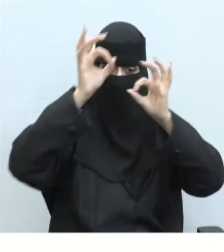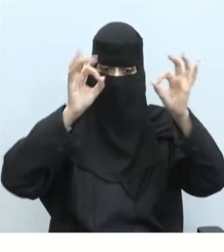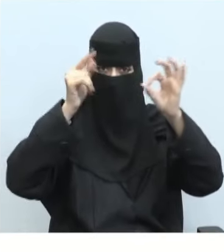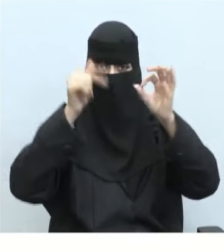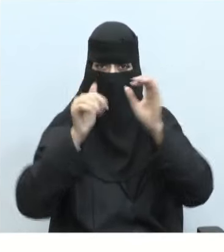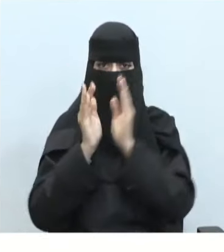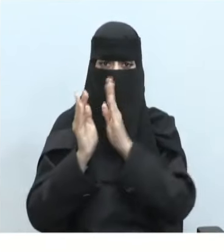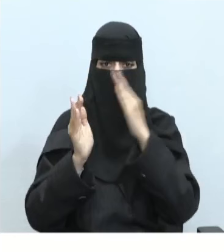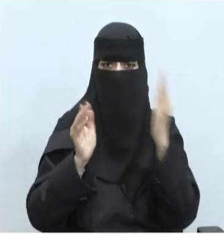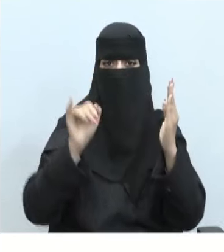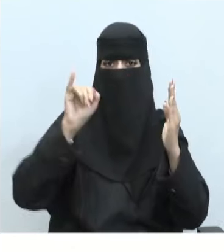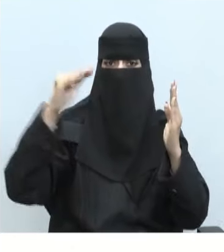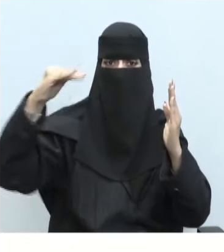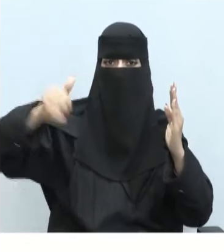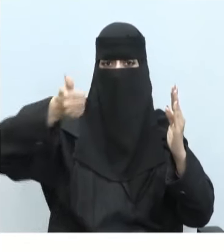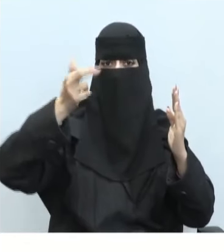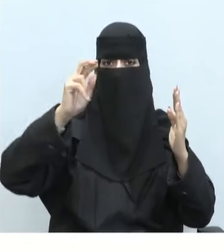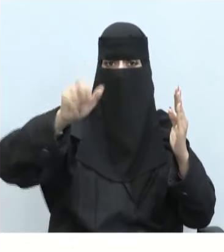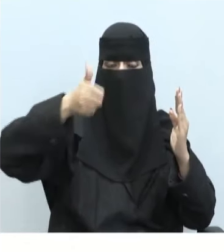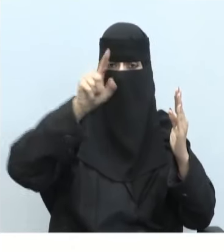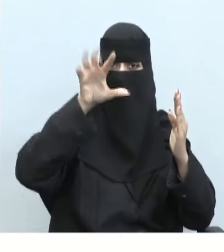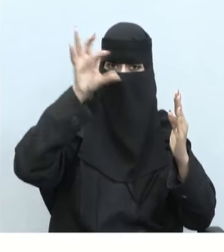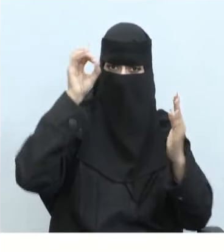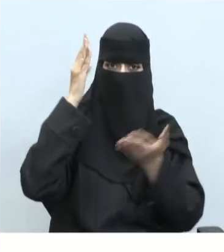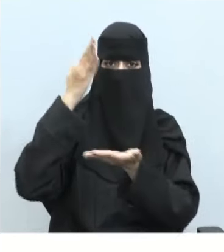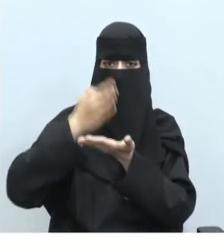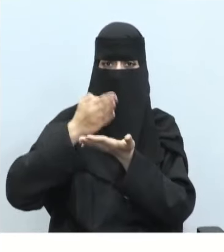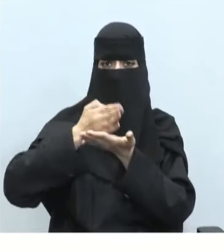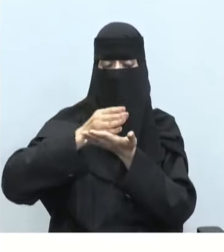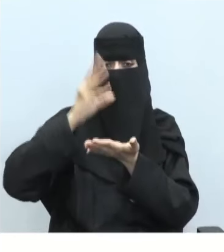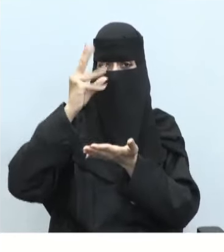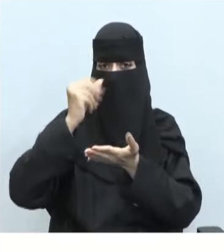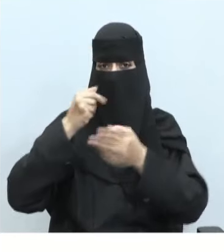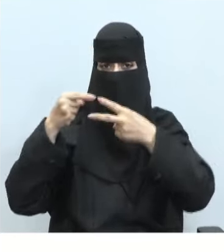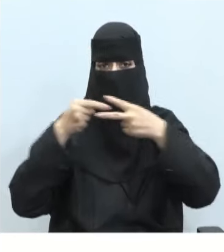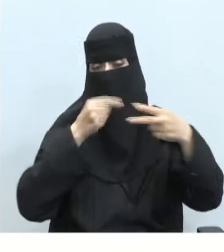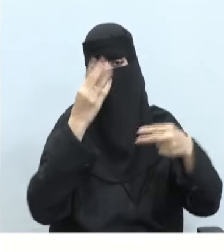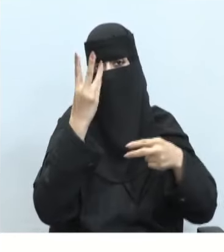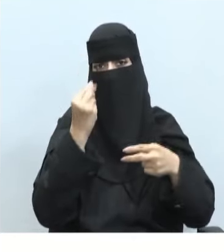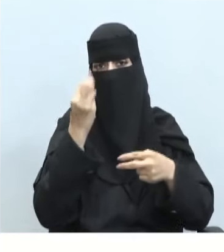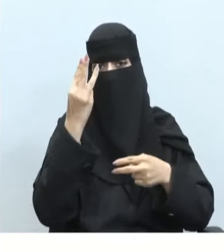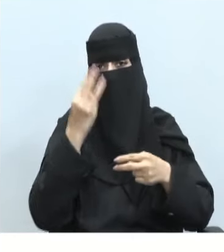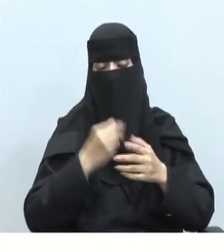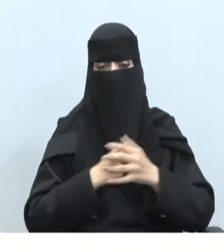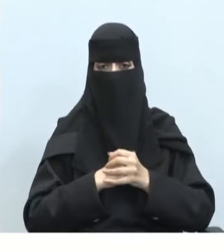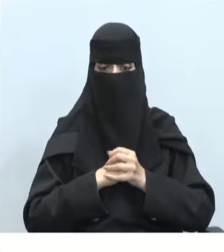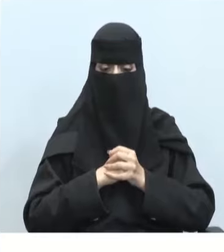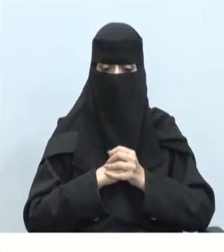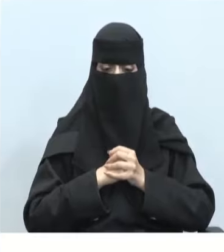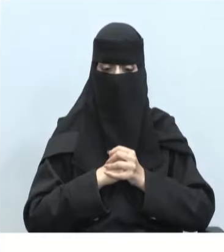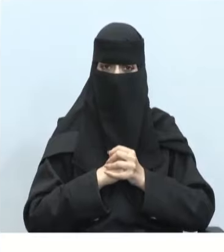ولتكن مثلا توسيط كما يشير اليه السهم رقم ثلاثه